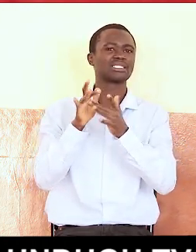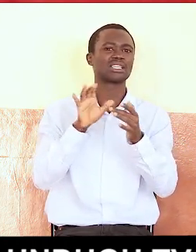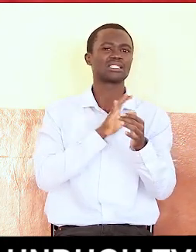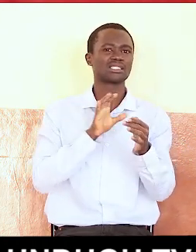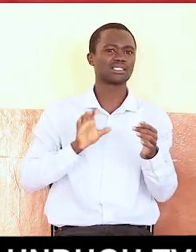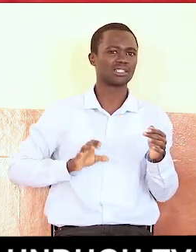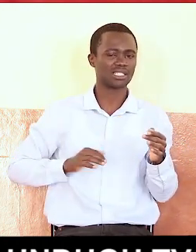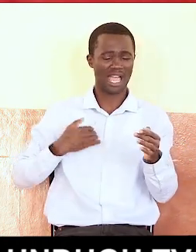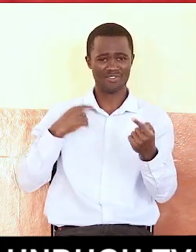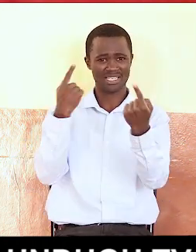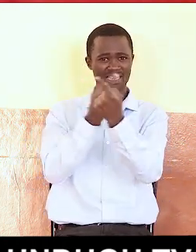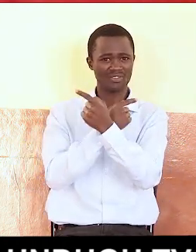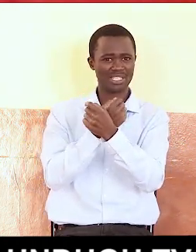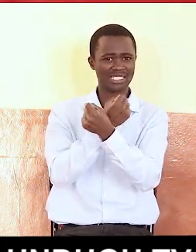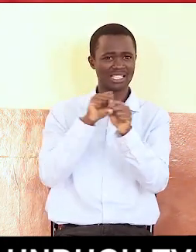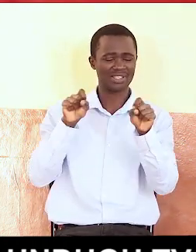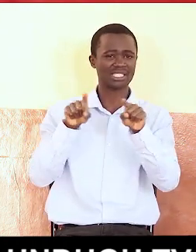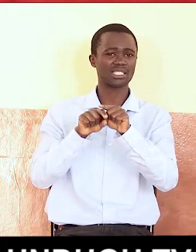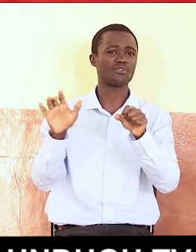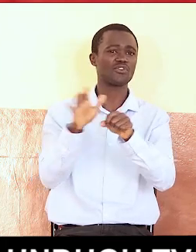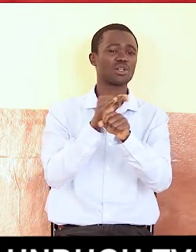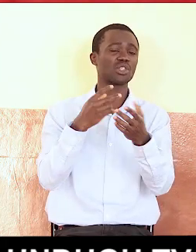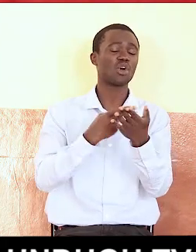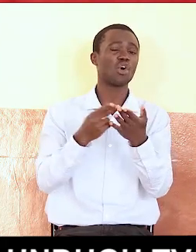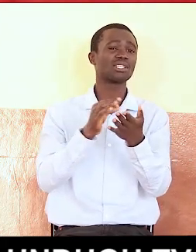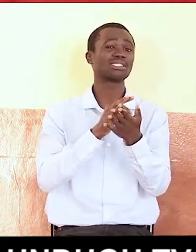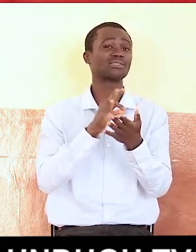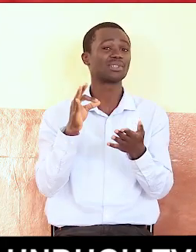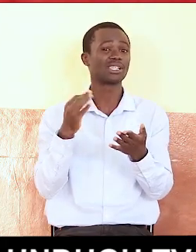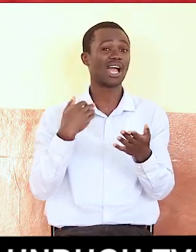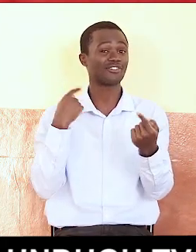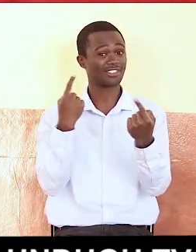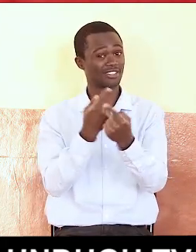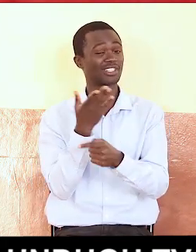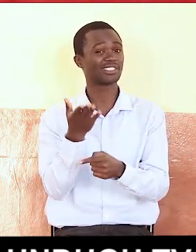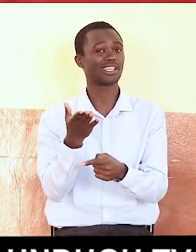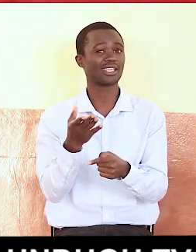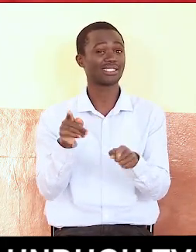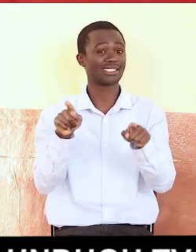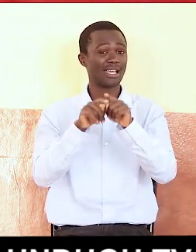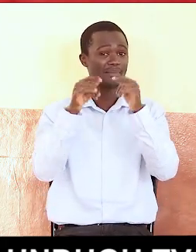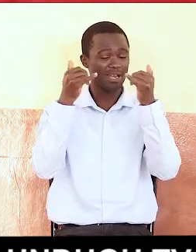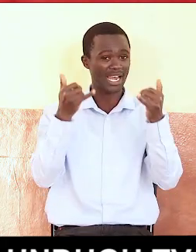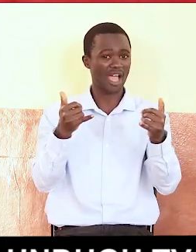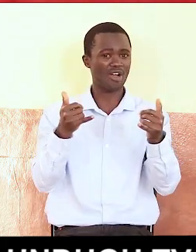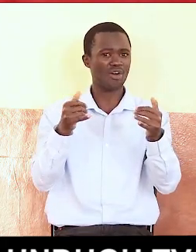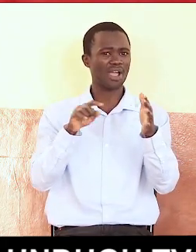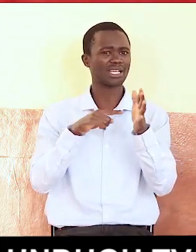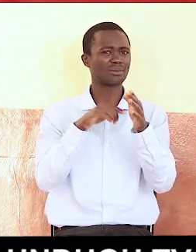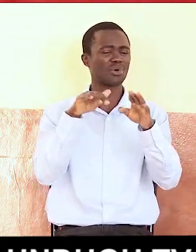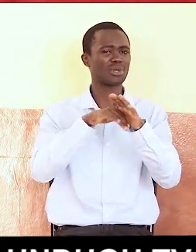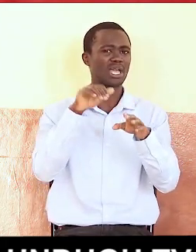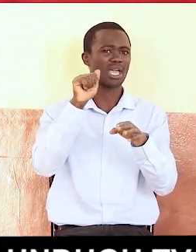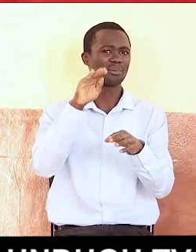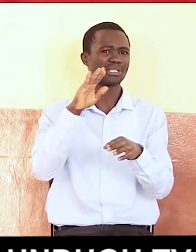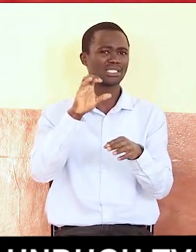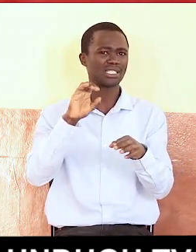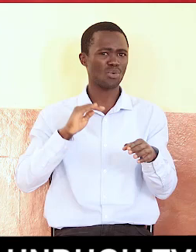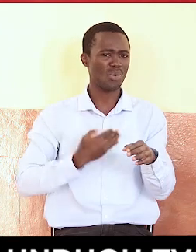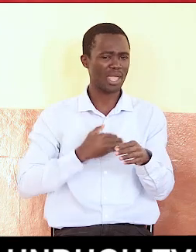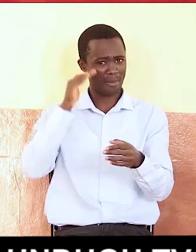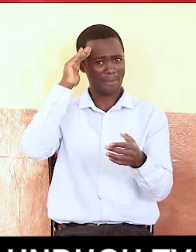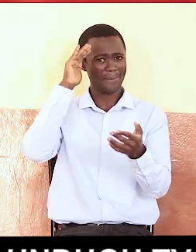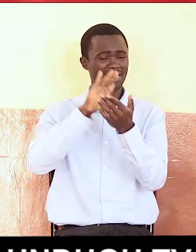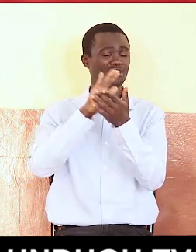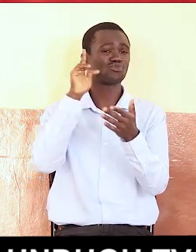na kujazwa na Roho. Na ndio sababu hata katika kanisa letu la African Brotherhood Church tunaamini katika